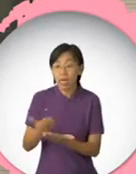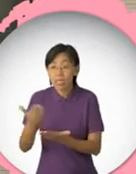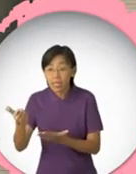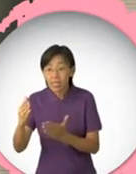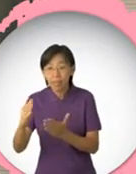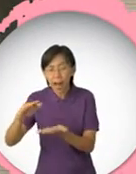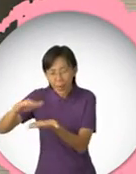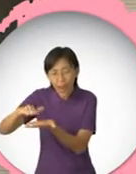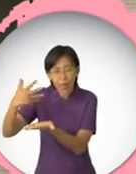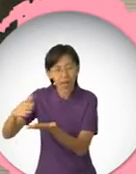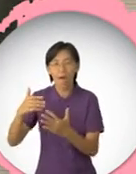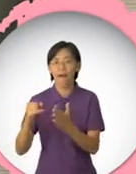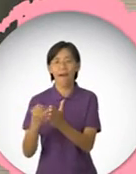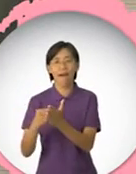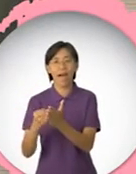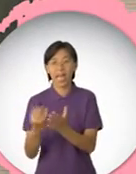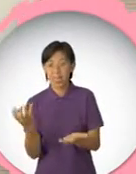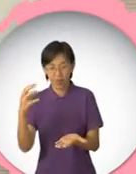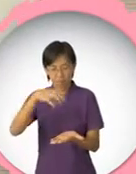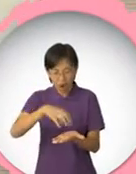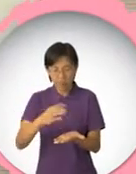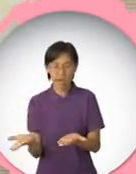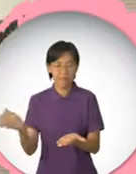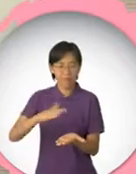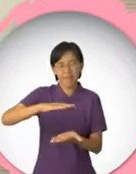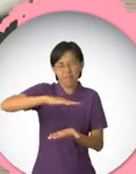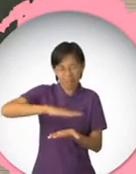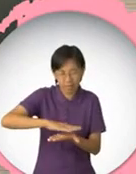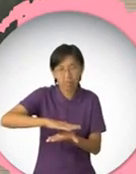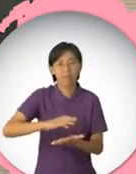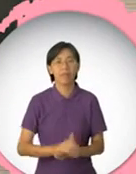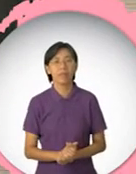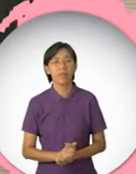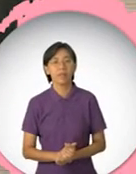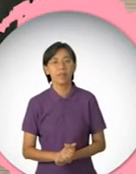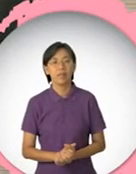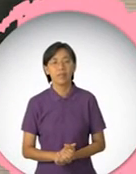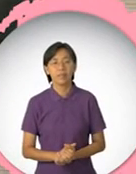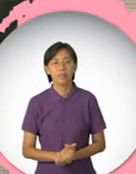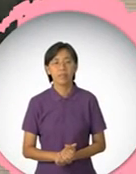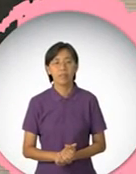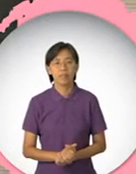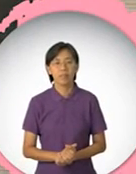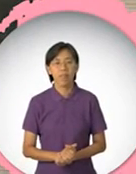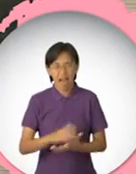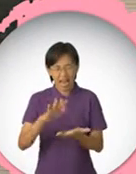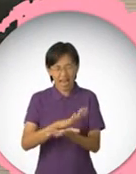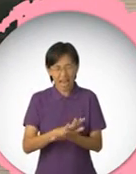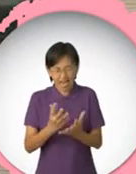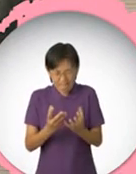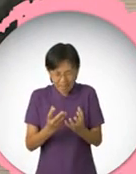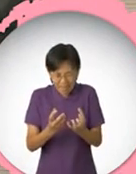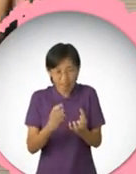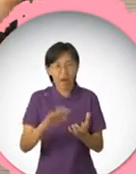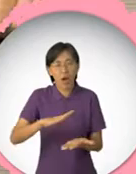แผ่นอยู่แล้วก็ง่าย ค่ะก็ง่ายก็ทำให้เรารีดได้ง่ายขึ้น ครับ ข้อควรระวังคือพยายามให้กระดาษมันยับน้อยหน่อยเพราะว่าเวล